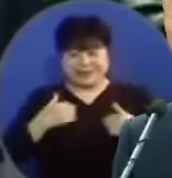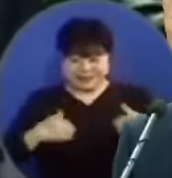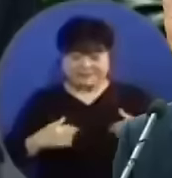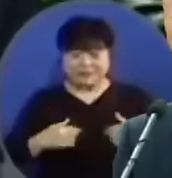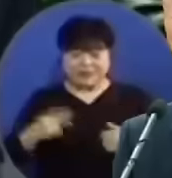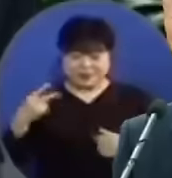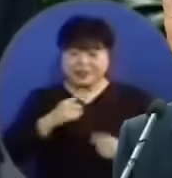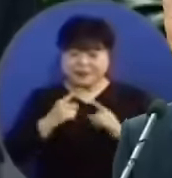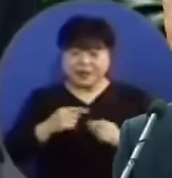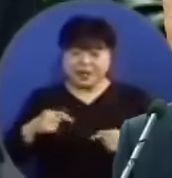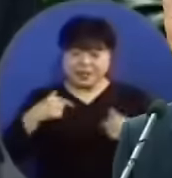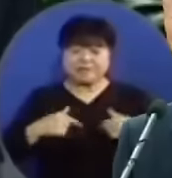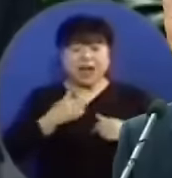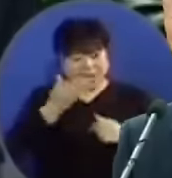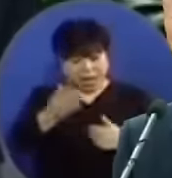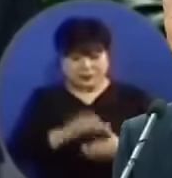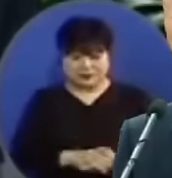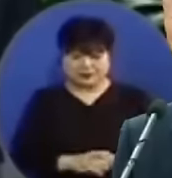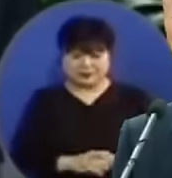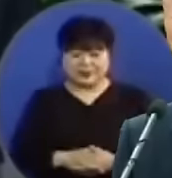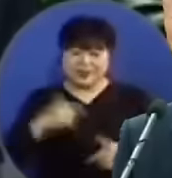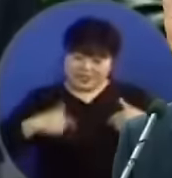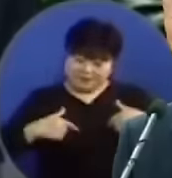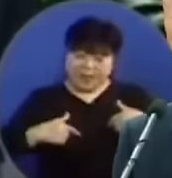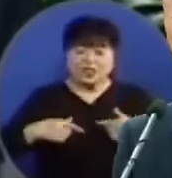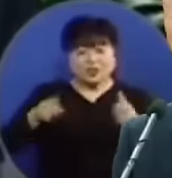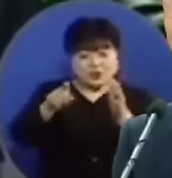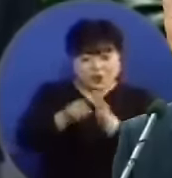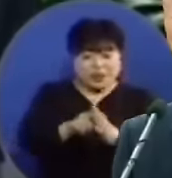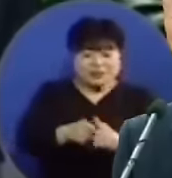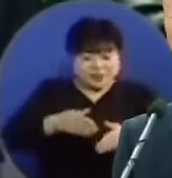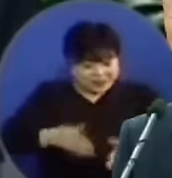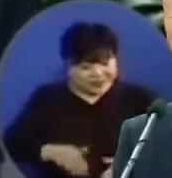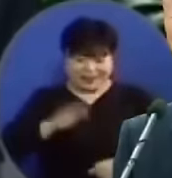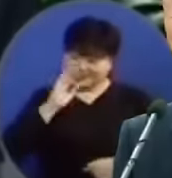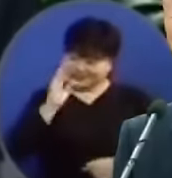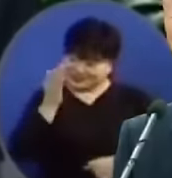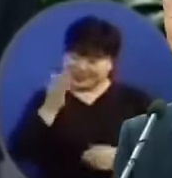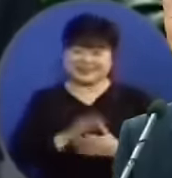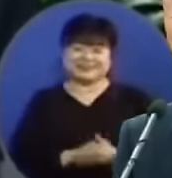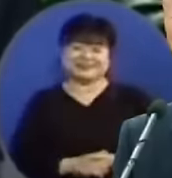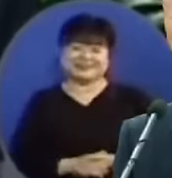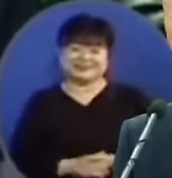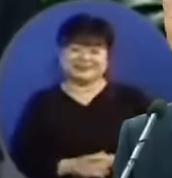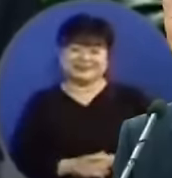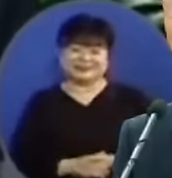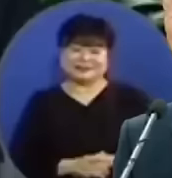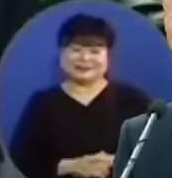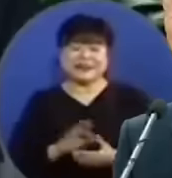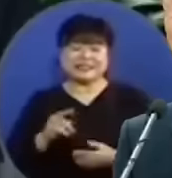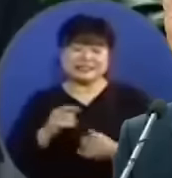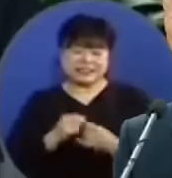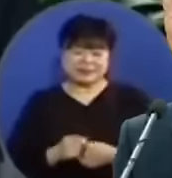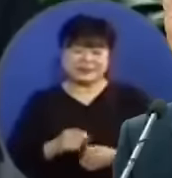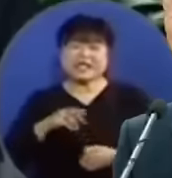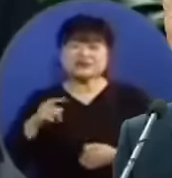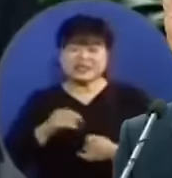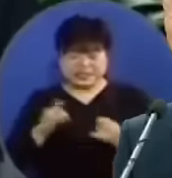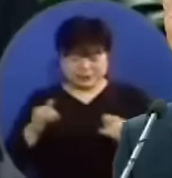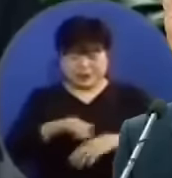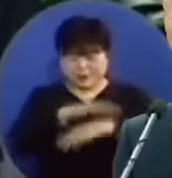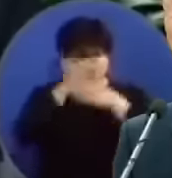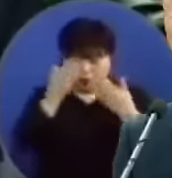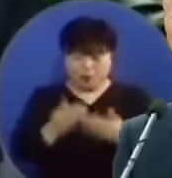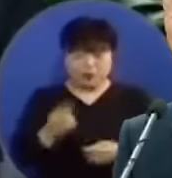다시 말하느니 기뻐하라. 우리는 기뻐하기 위해서 태어난 우리들인 것입니다. 바리새교인, 사두개교인,